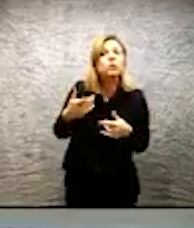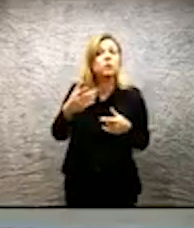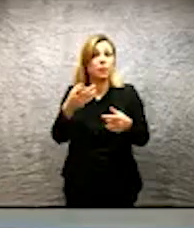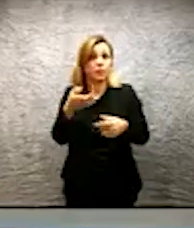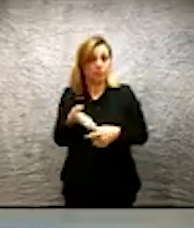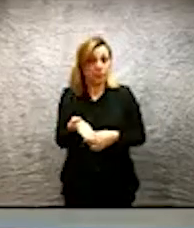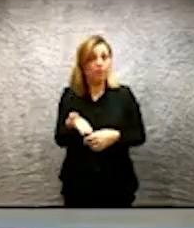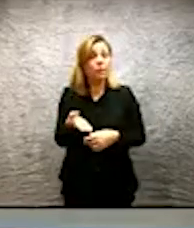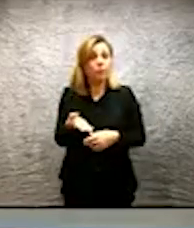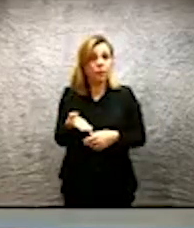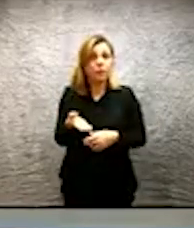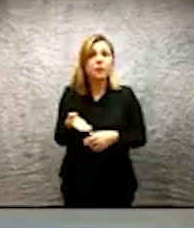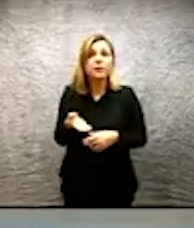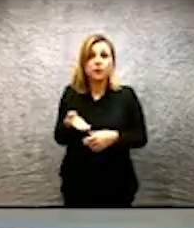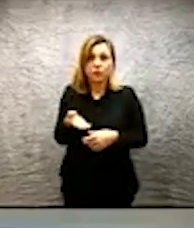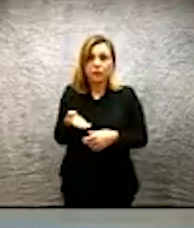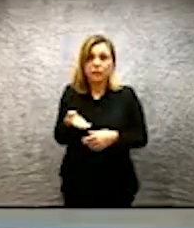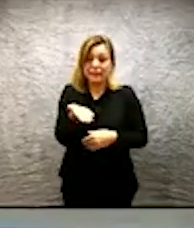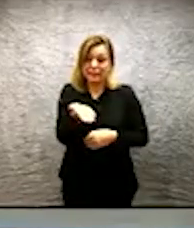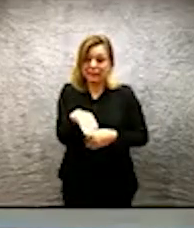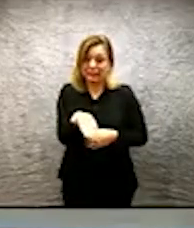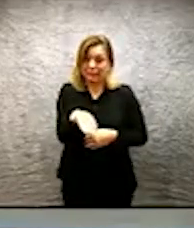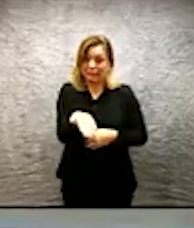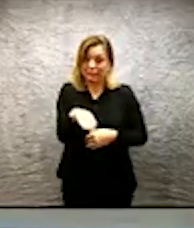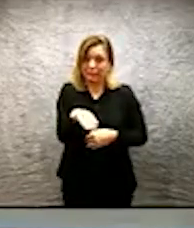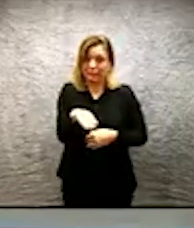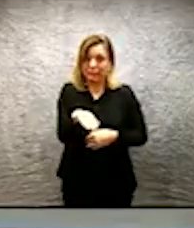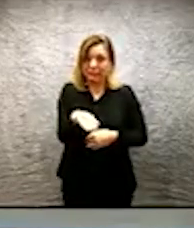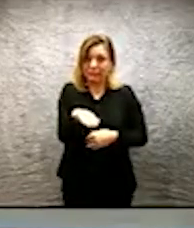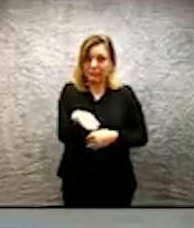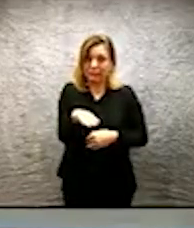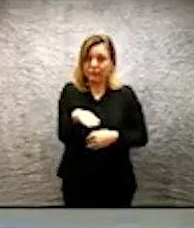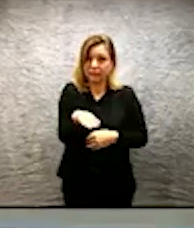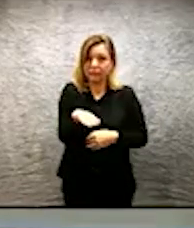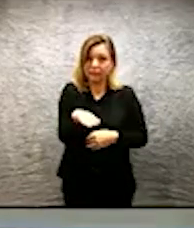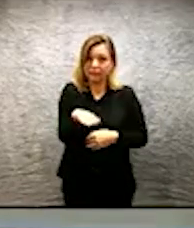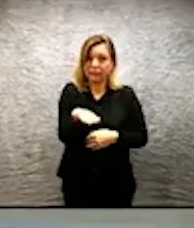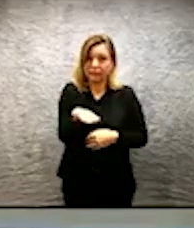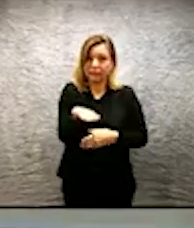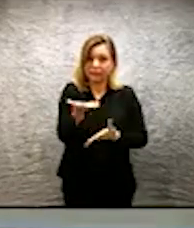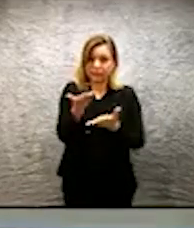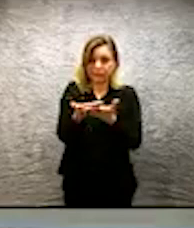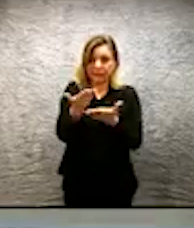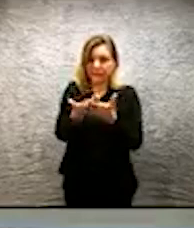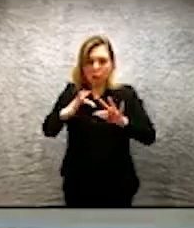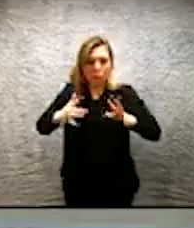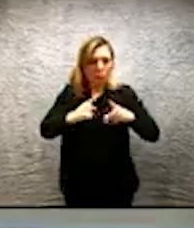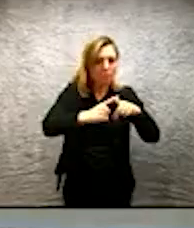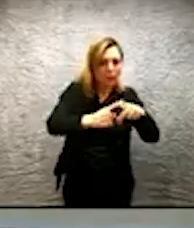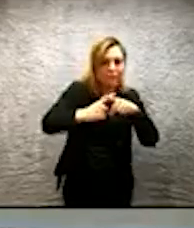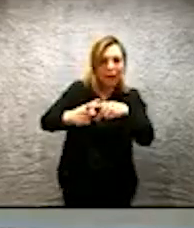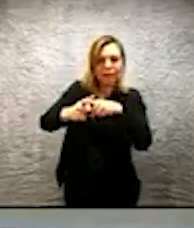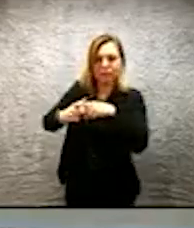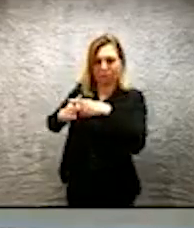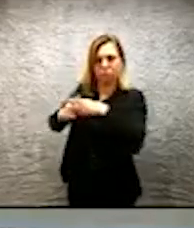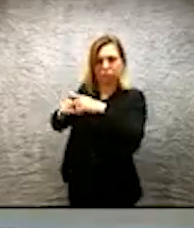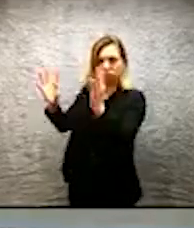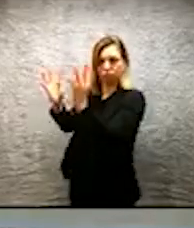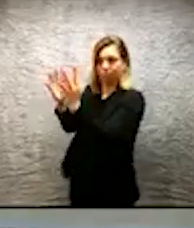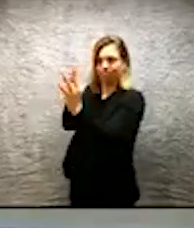va acter la mise en place de cette clé de répartition, qu'elle soit